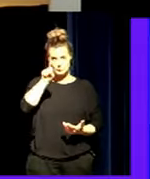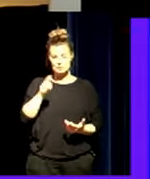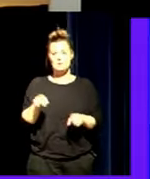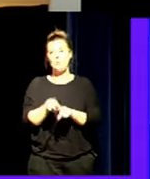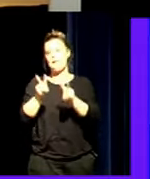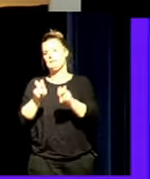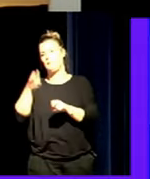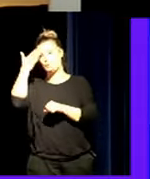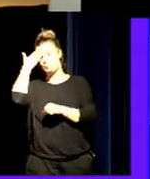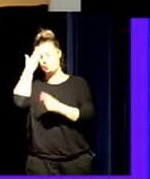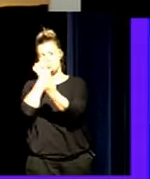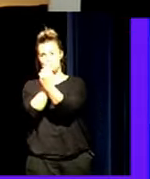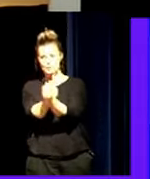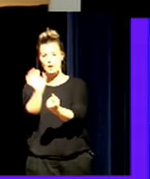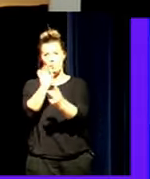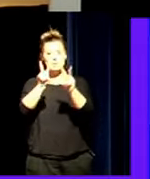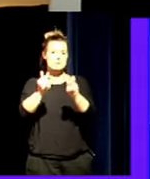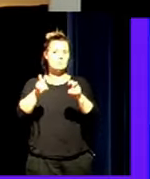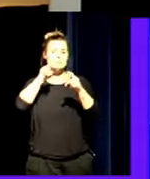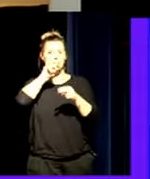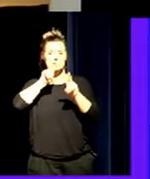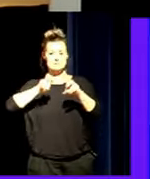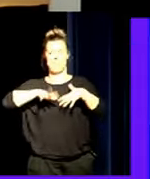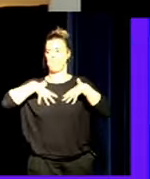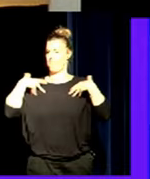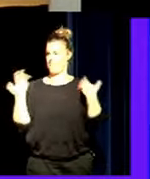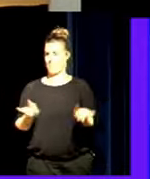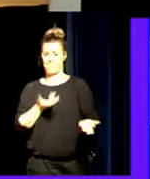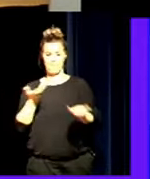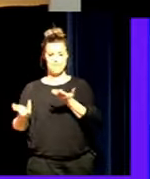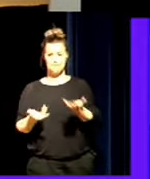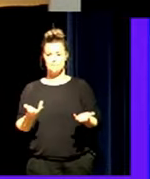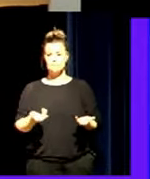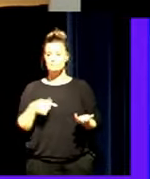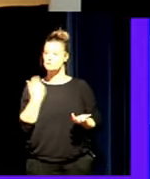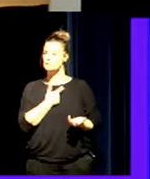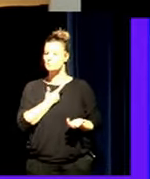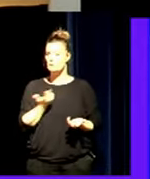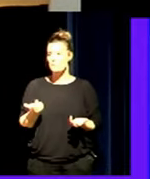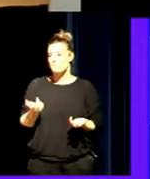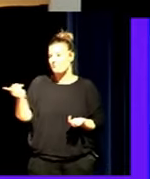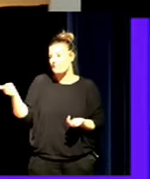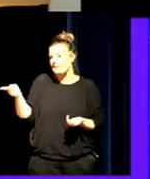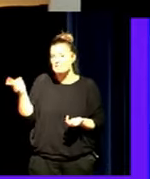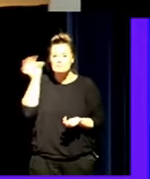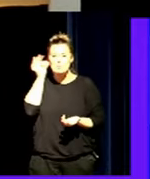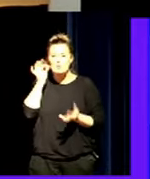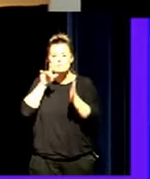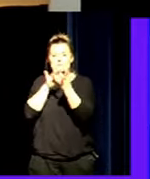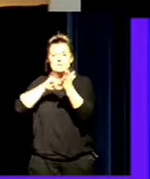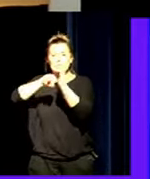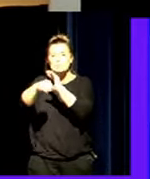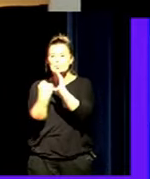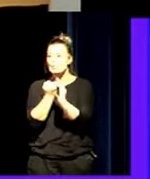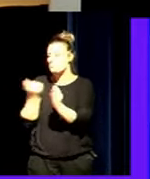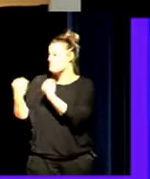eta emozio buruz lan egitea, eta, nola uste duzen bizitzen dobera, adibidez, emakume honi bitu berra zazpi ume dituela. Zer, jo,